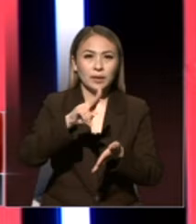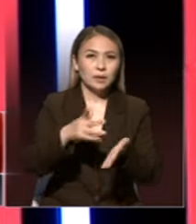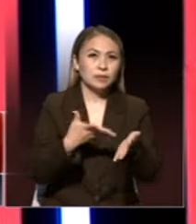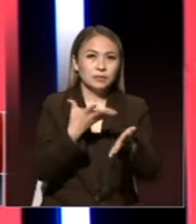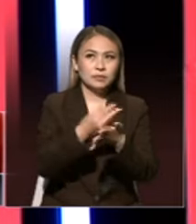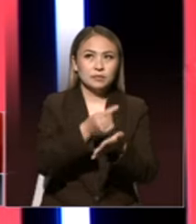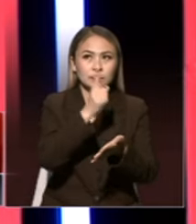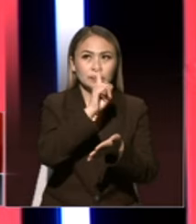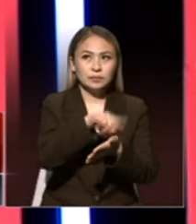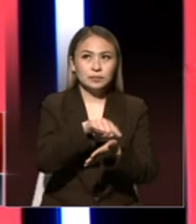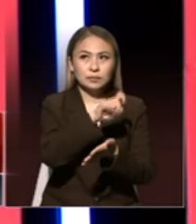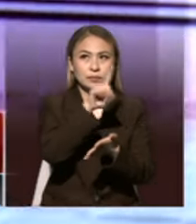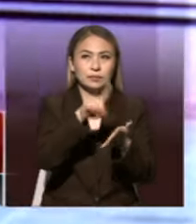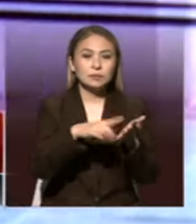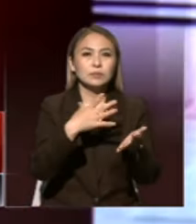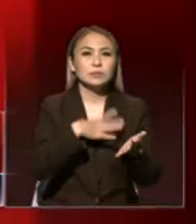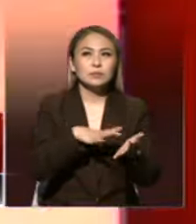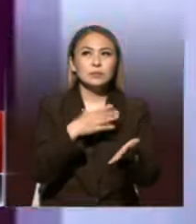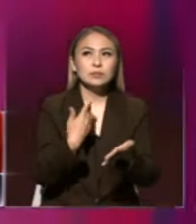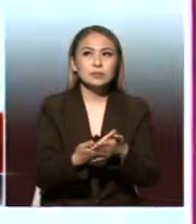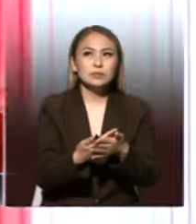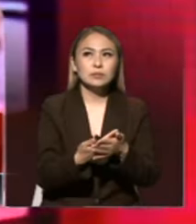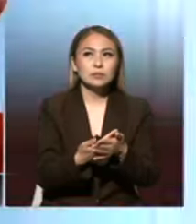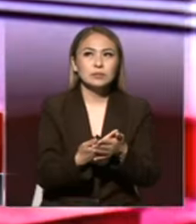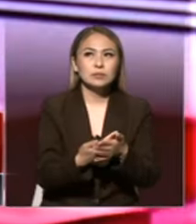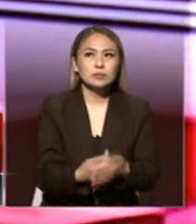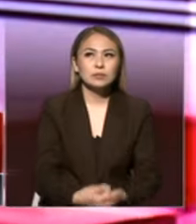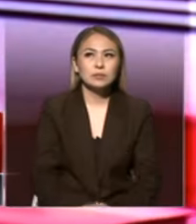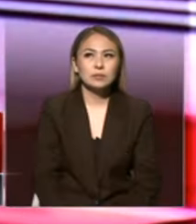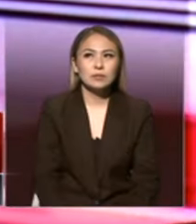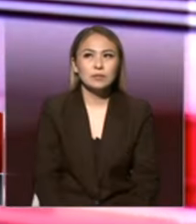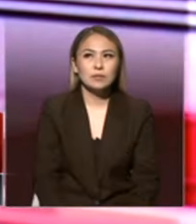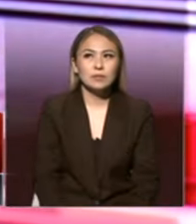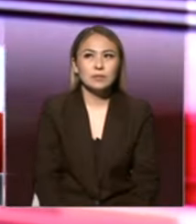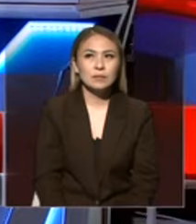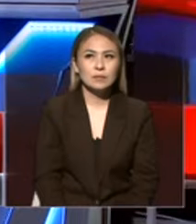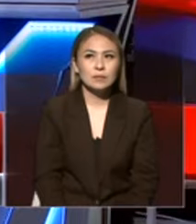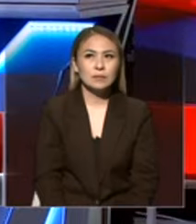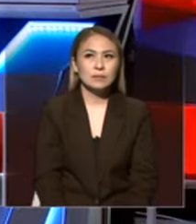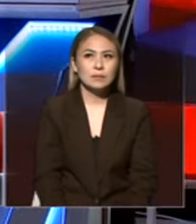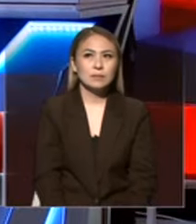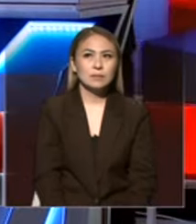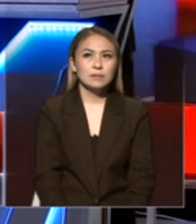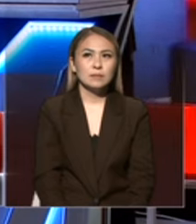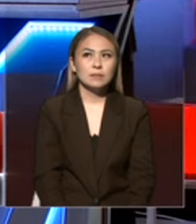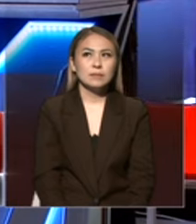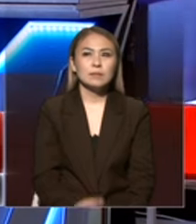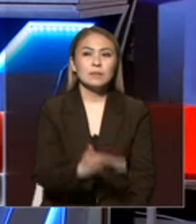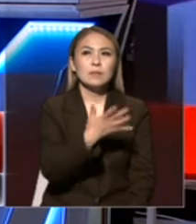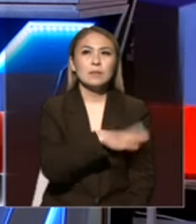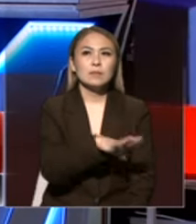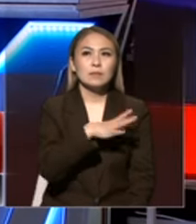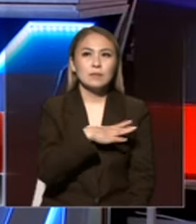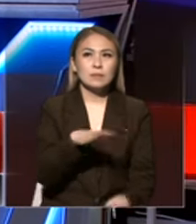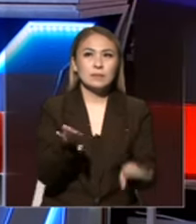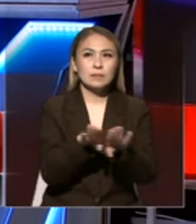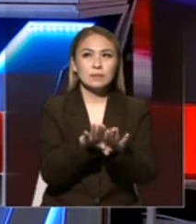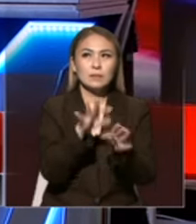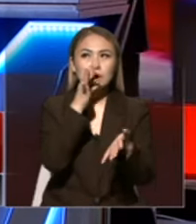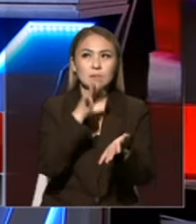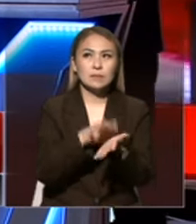Жоқ, бұл сұрақтың қандай қажеті отыр сонда? Жоқ, енді қараңыз, бұл кісі айтып отқан утилизация не керек деп отыр. Не керек деп отыр ма оны? Иә, оған да мынандай жауап